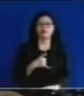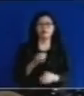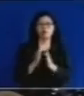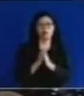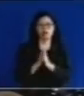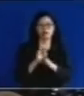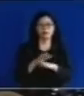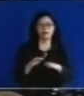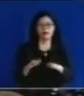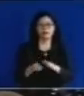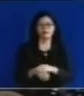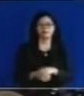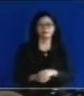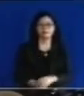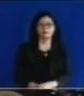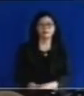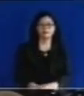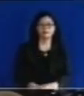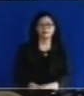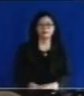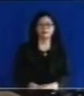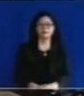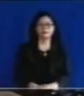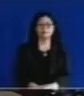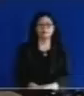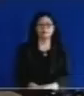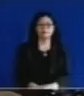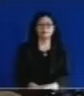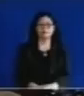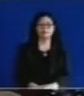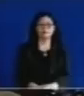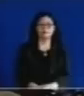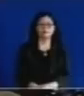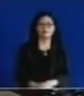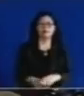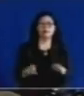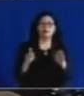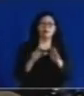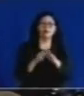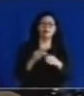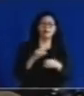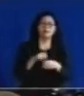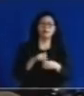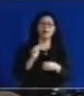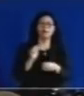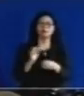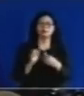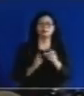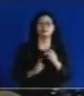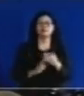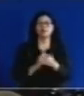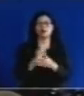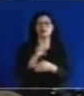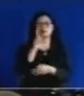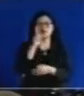disimak pertanyaan. Yang good governance. Oh iya, iya. Kepada pasangan calon nomor urut 1,